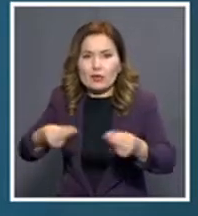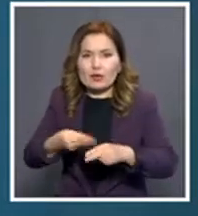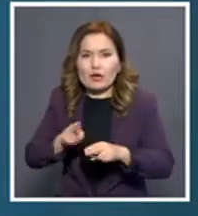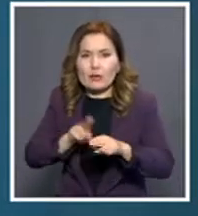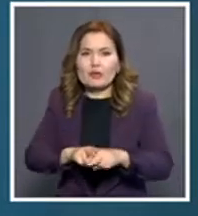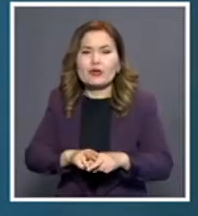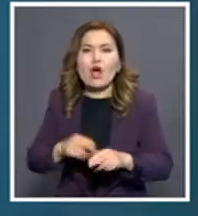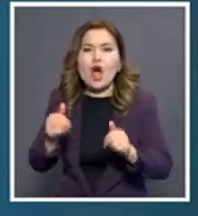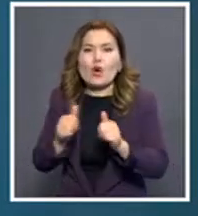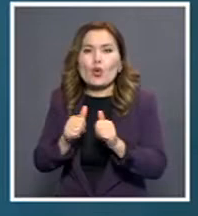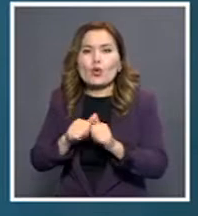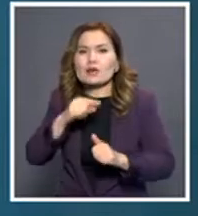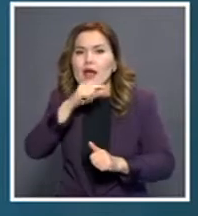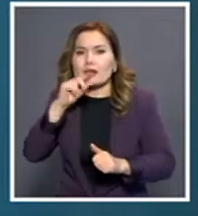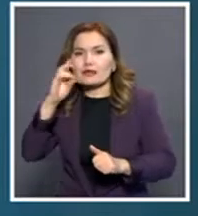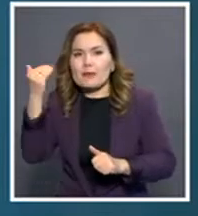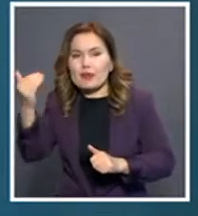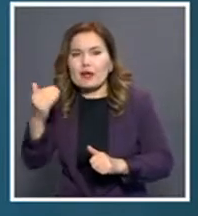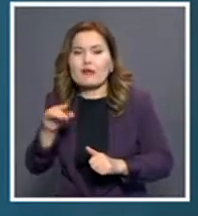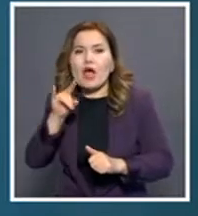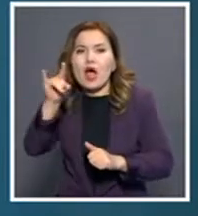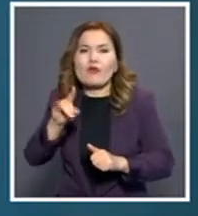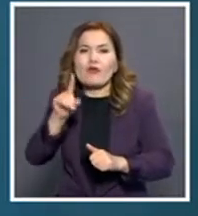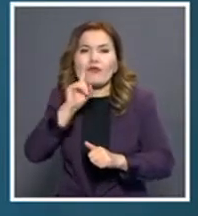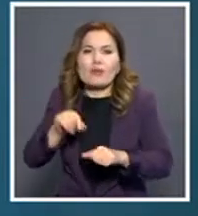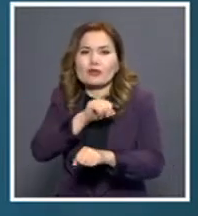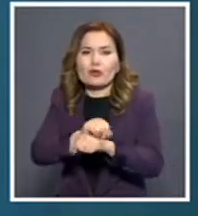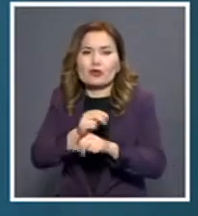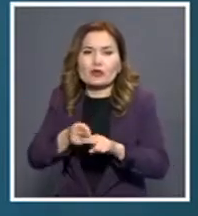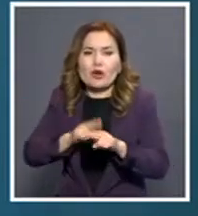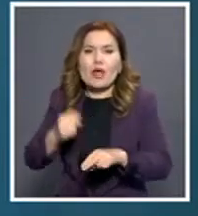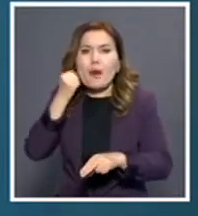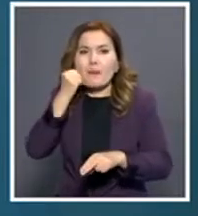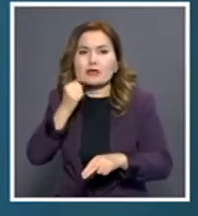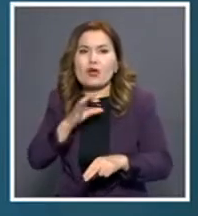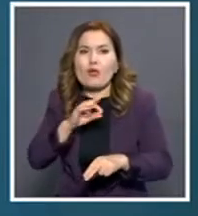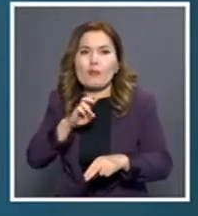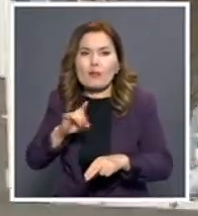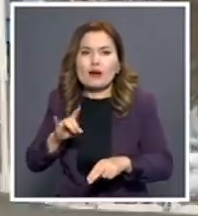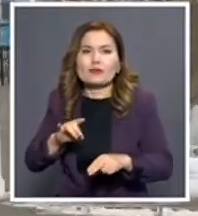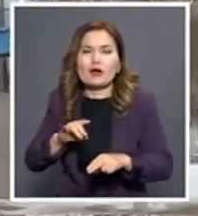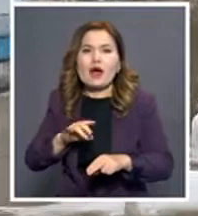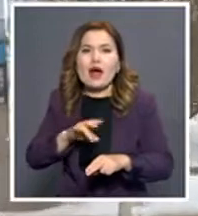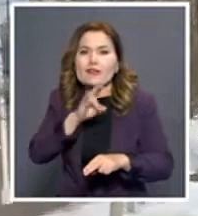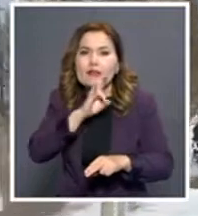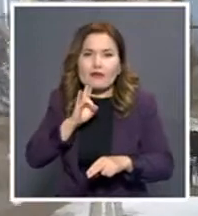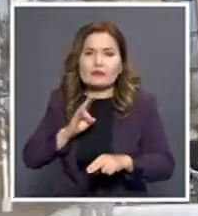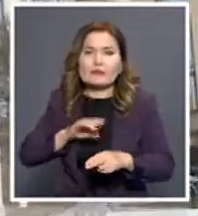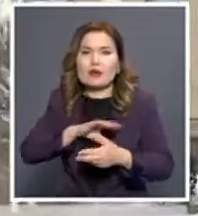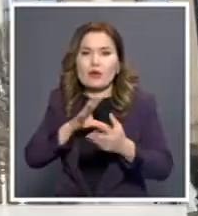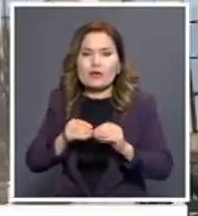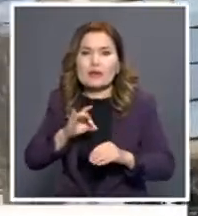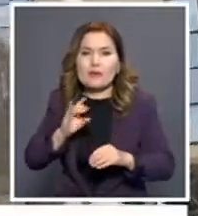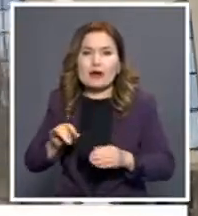Айта кетейік, көрші ел әуе қатынастарын шектей бастағандықтан Мәскеуден бөлек Омбы, Екатеринбург, Новосибирск, Барнаул, Самара сынды